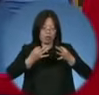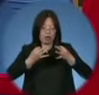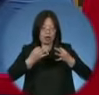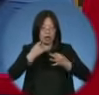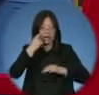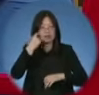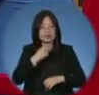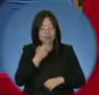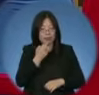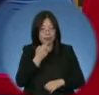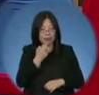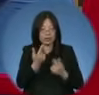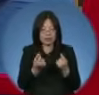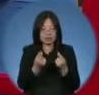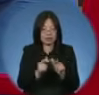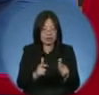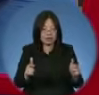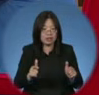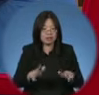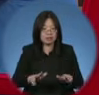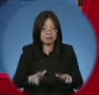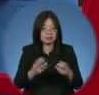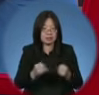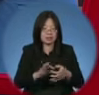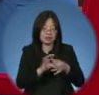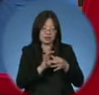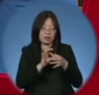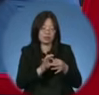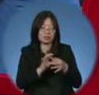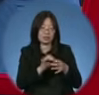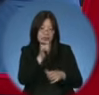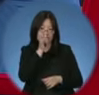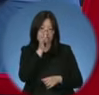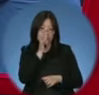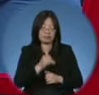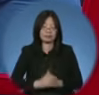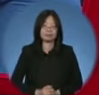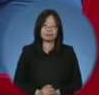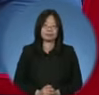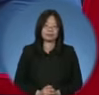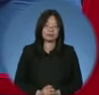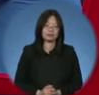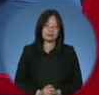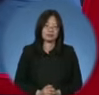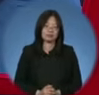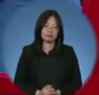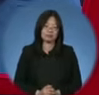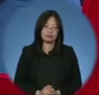않고 이런 것들이 많이 영향을 줬다고 볼 수 있죠.